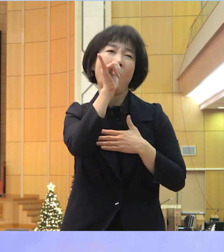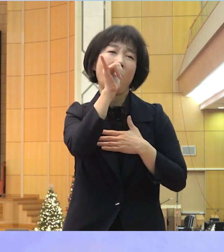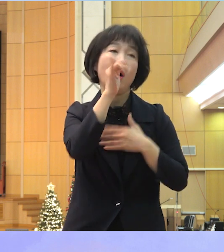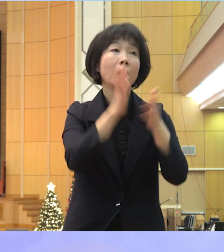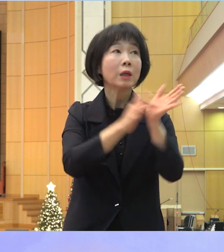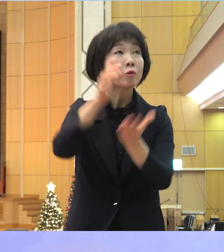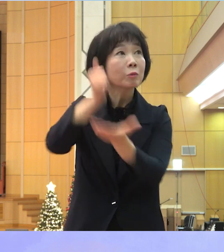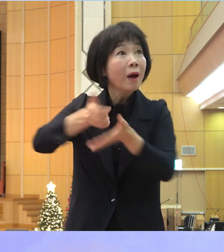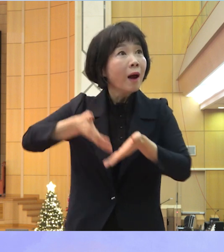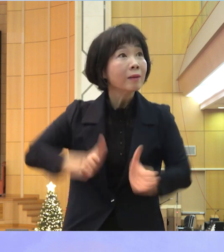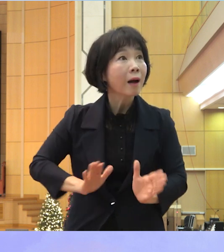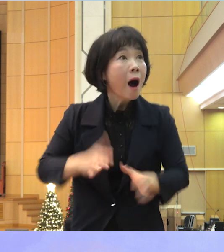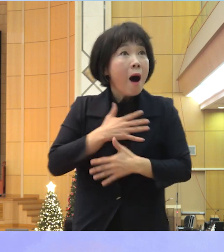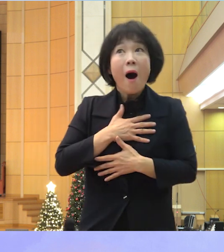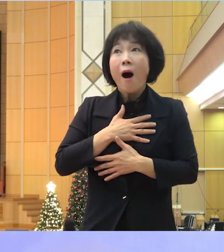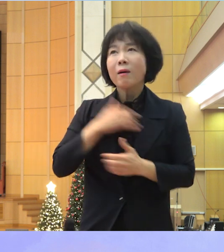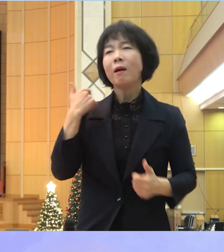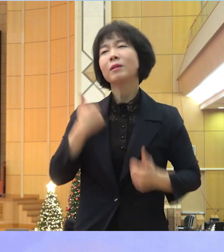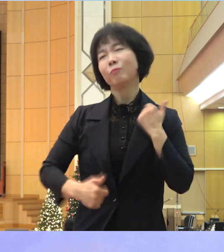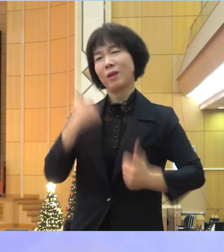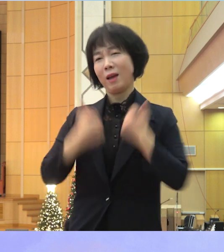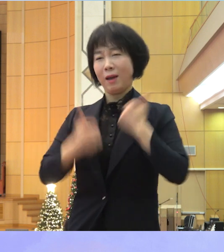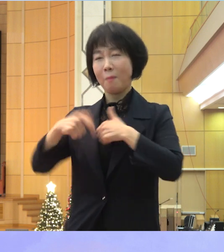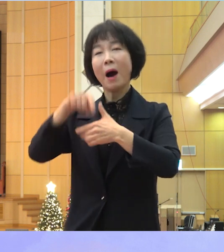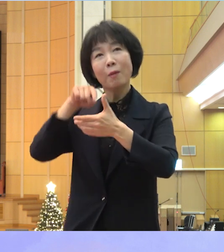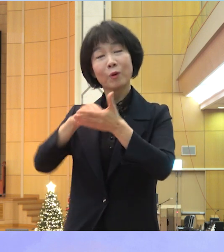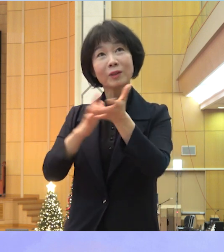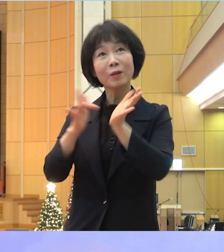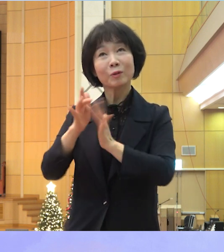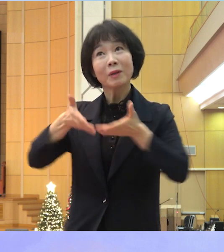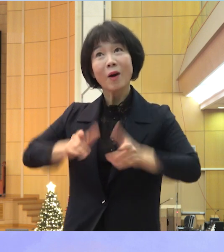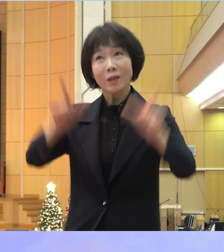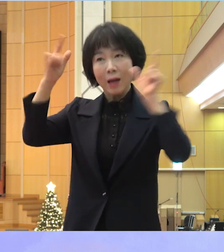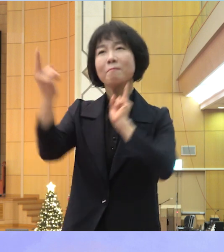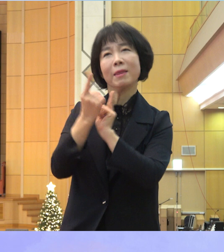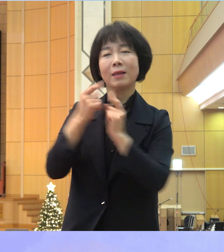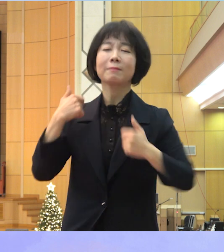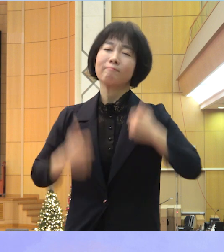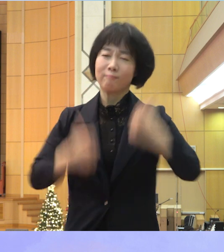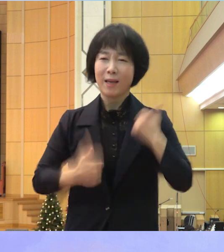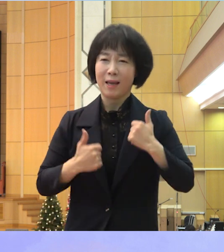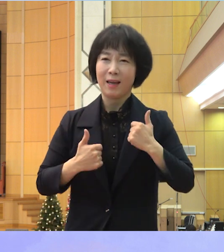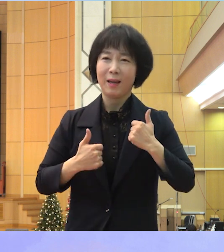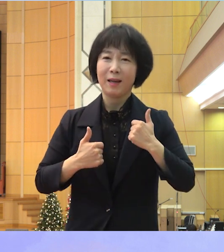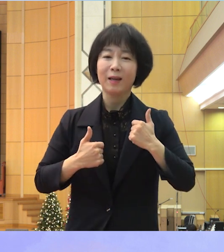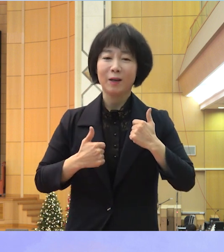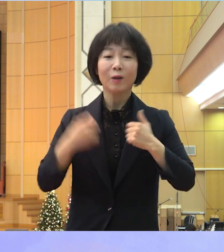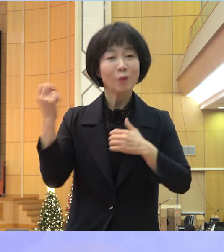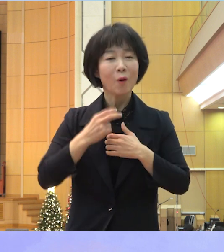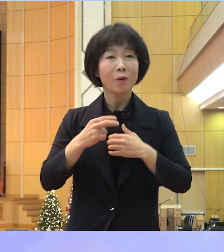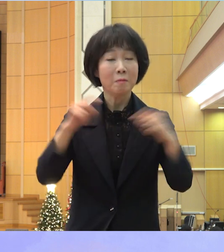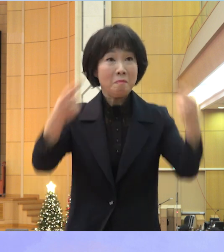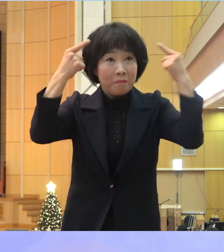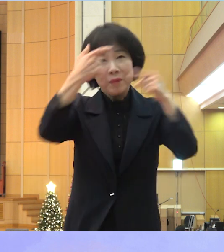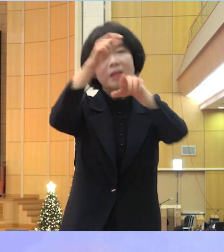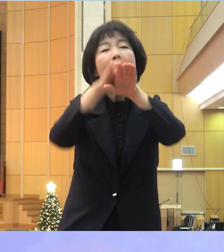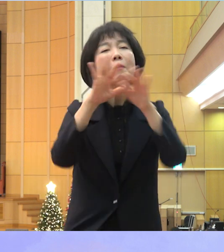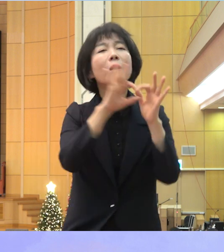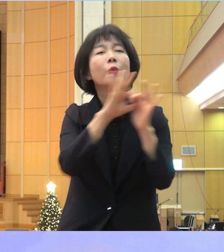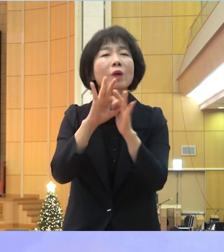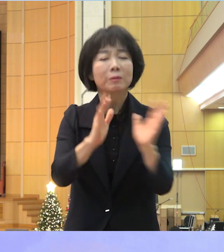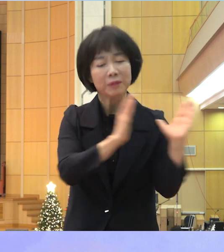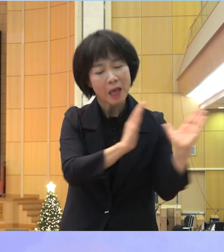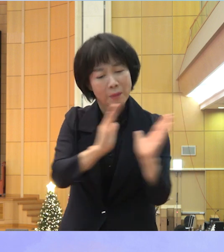비롯해서 우리 예수님의 탄생하시는 이제 아버지 하는 성탄 예배를 비롯해서 또 송구영신 예배를